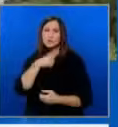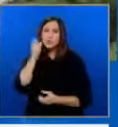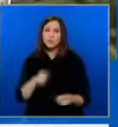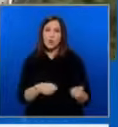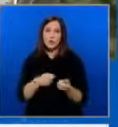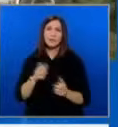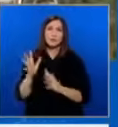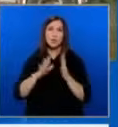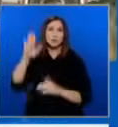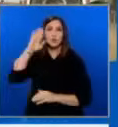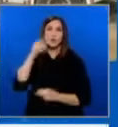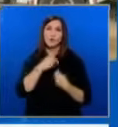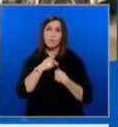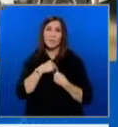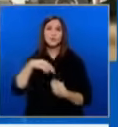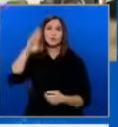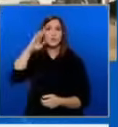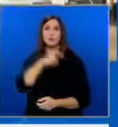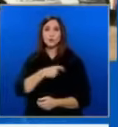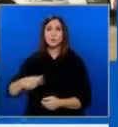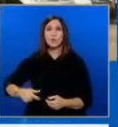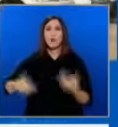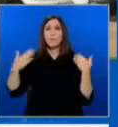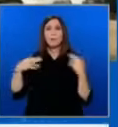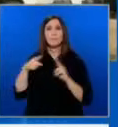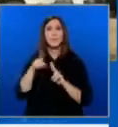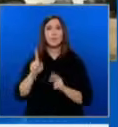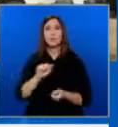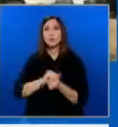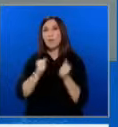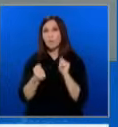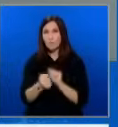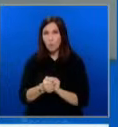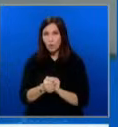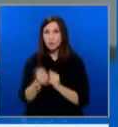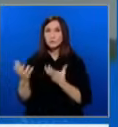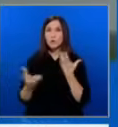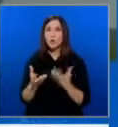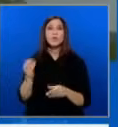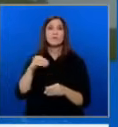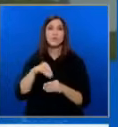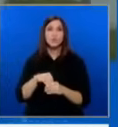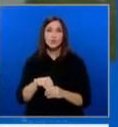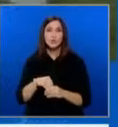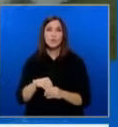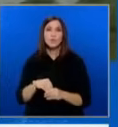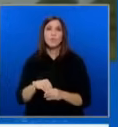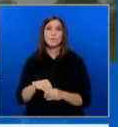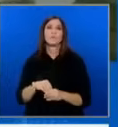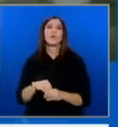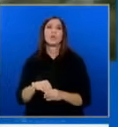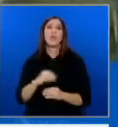служители, доброволци, служители на Национален парк Пирин, които се борят с огъня, включително и